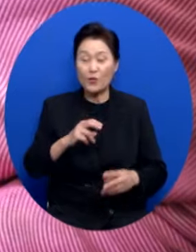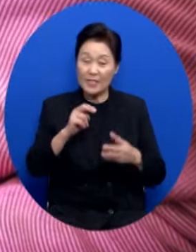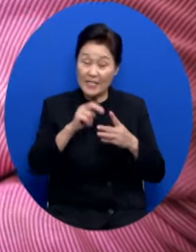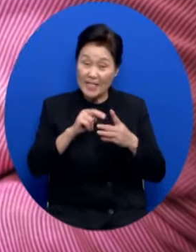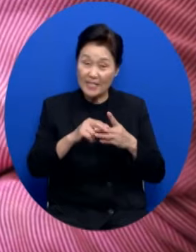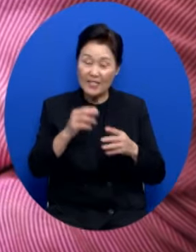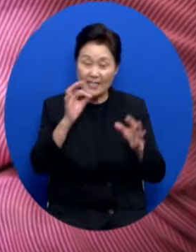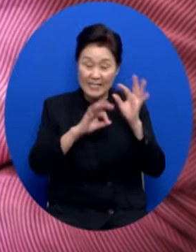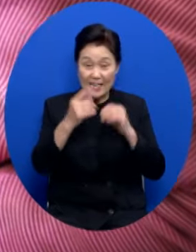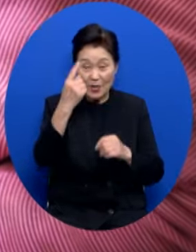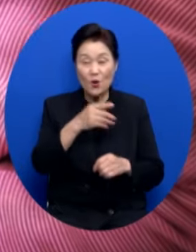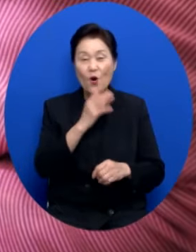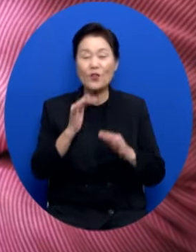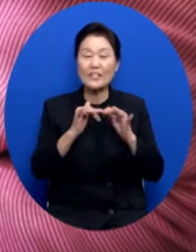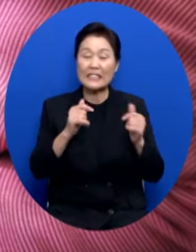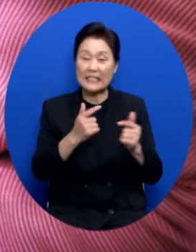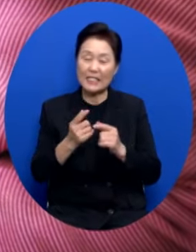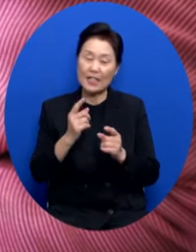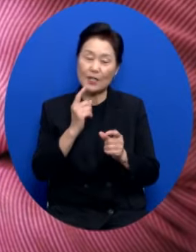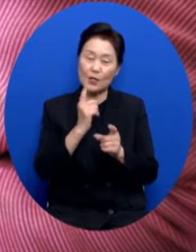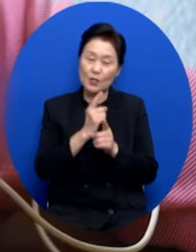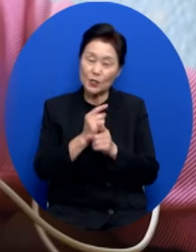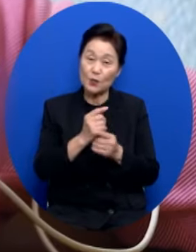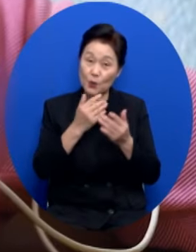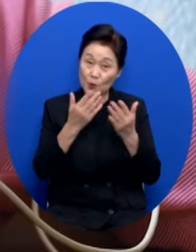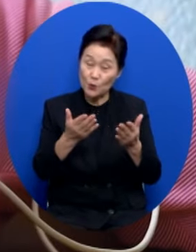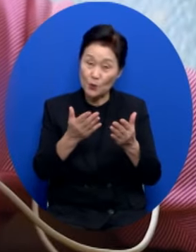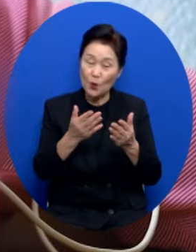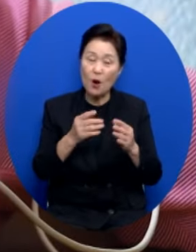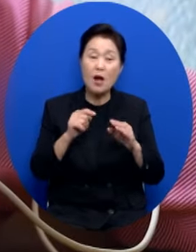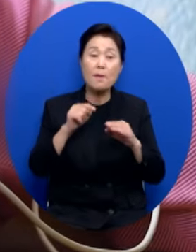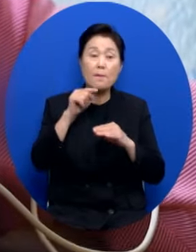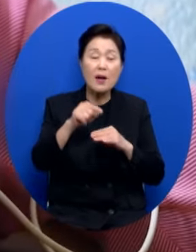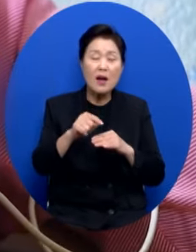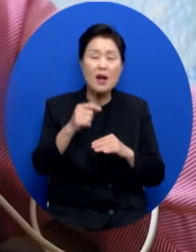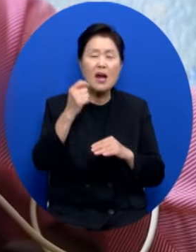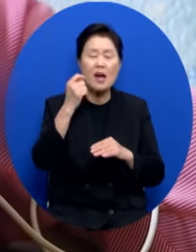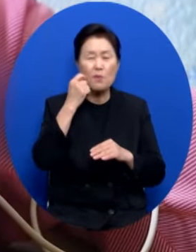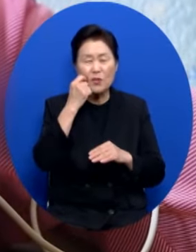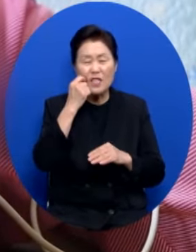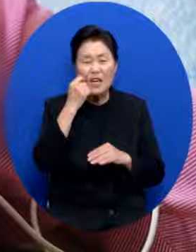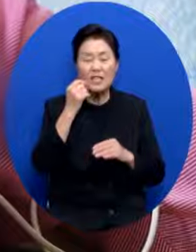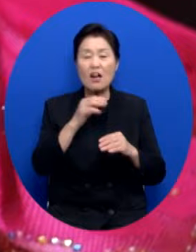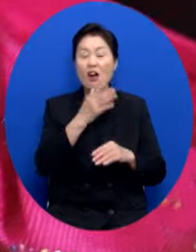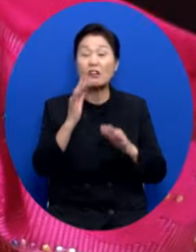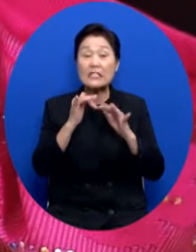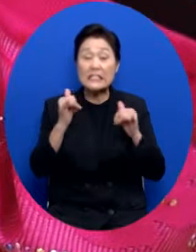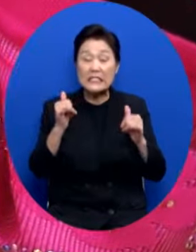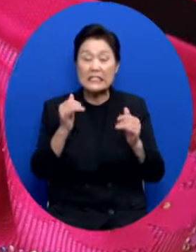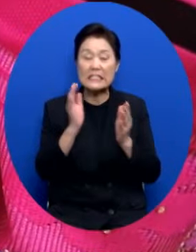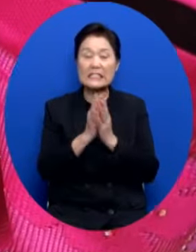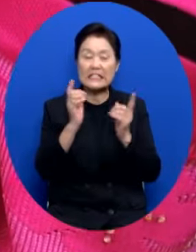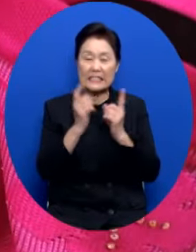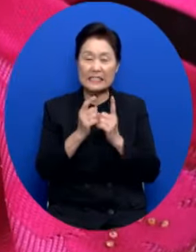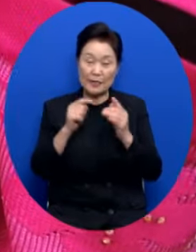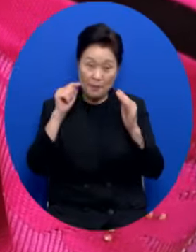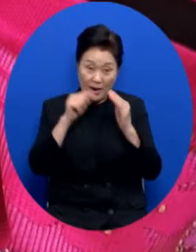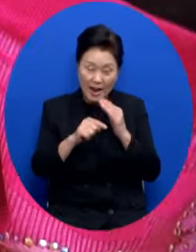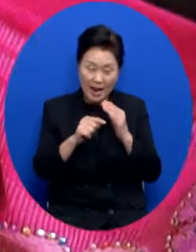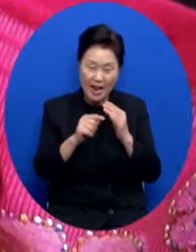찾아오신 어르신들의 치료를 마치고 집 밖 출입도 힘든 어르신 댁으로 왕진도 나섭니다. 좋아, 좋아.